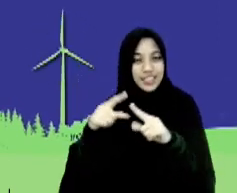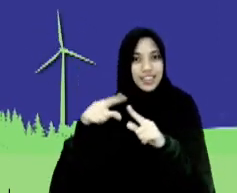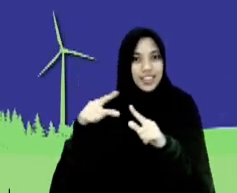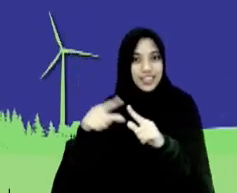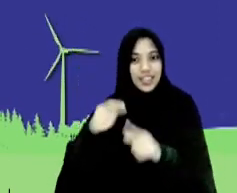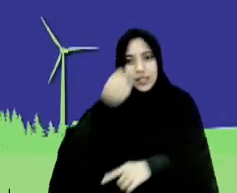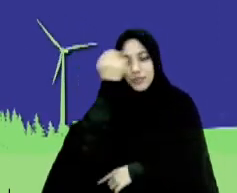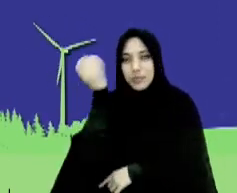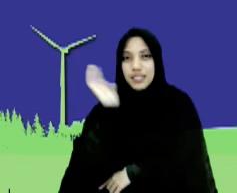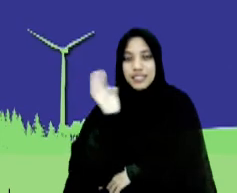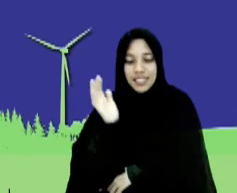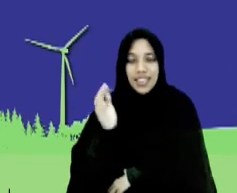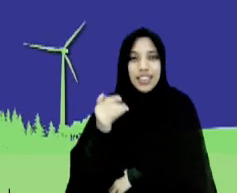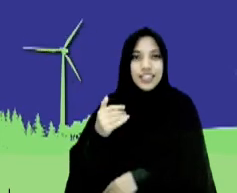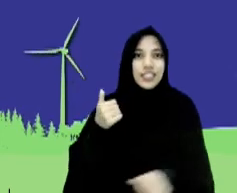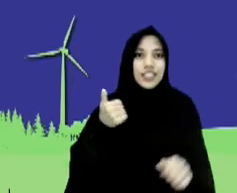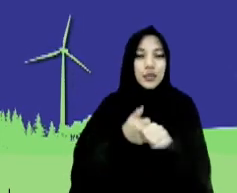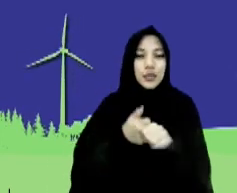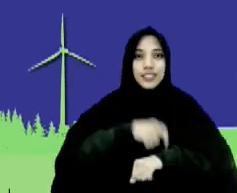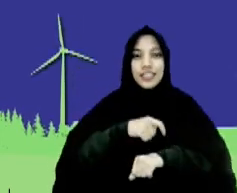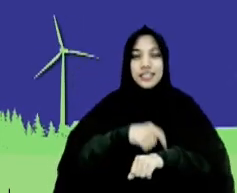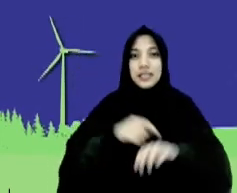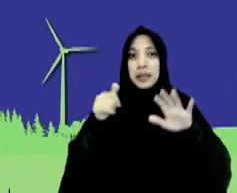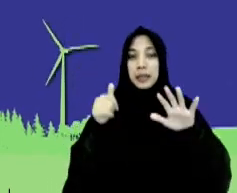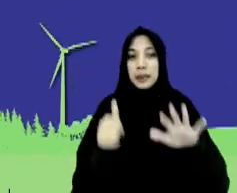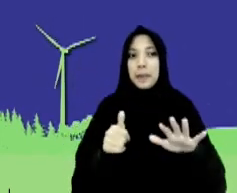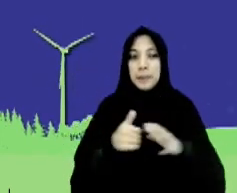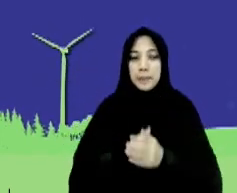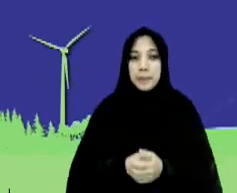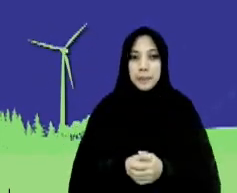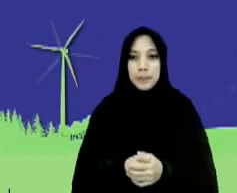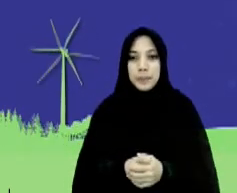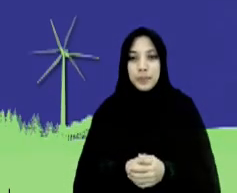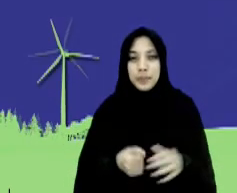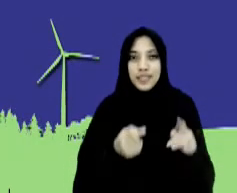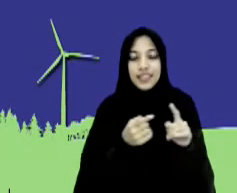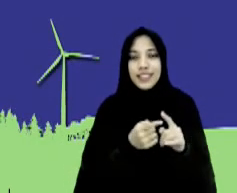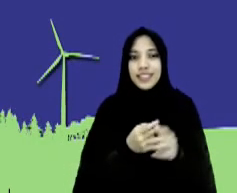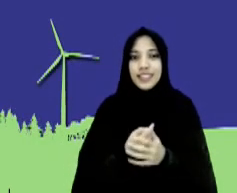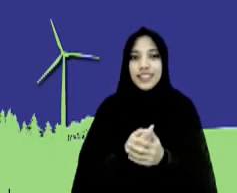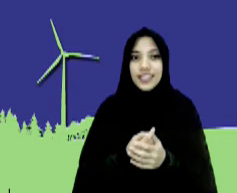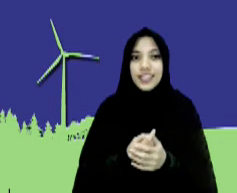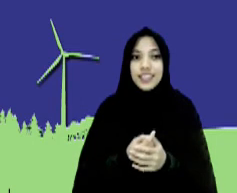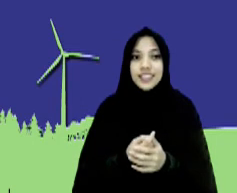sesi keen dengan tema The Rise of Indonesia Green customer yang akan